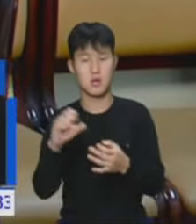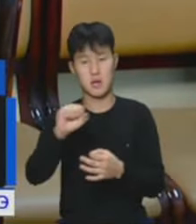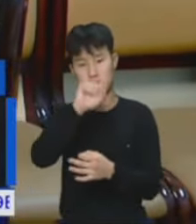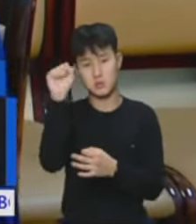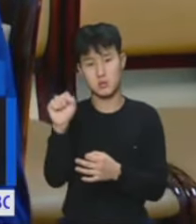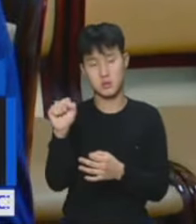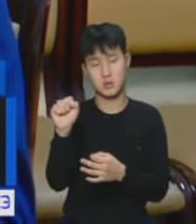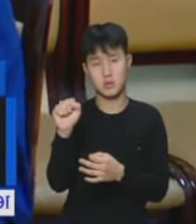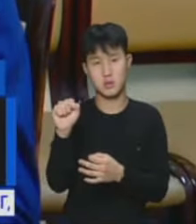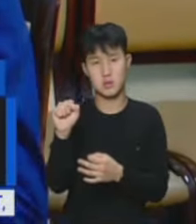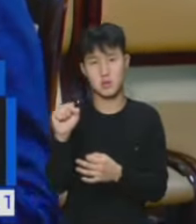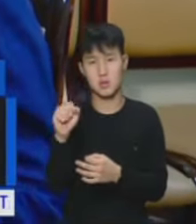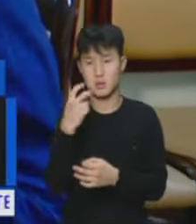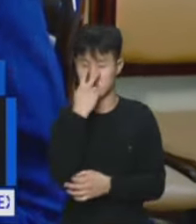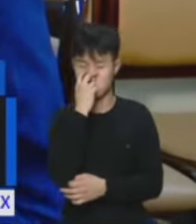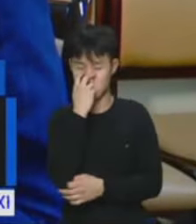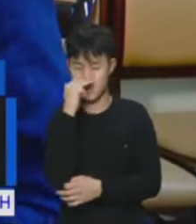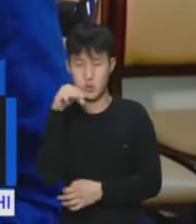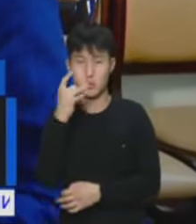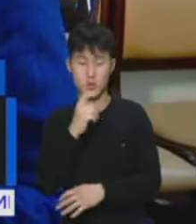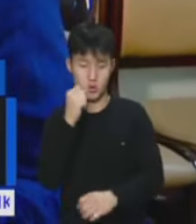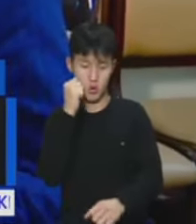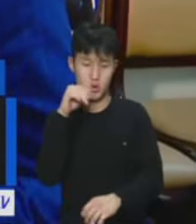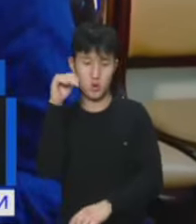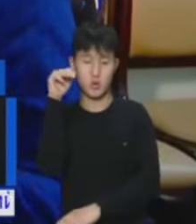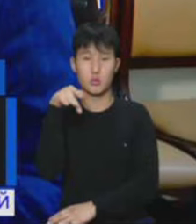бол одоо хэн шалгах төр хорон дээр ажиж байгаа